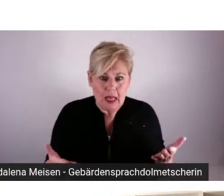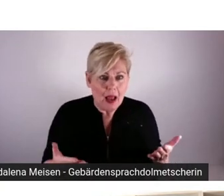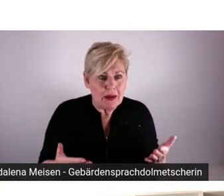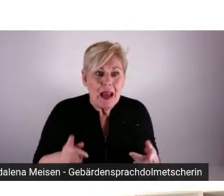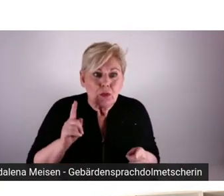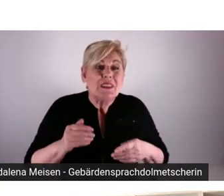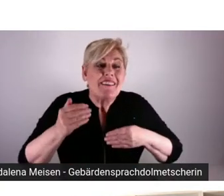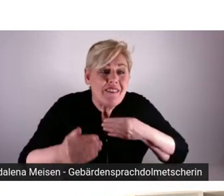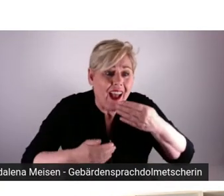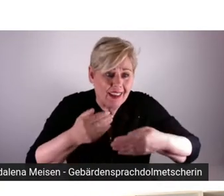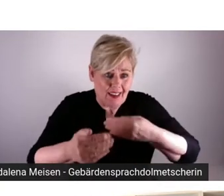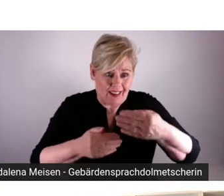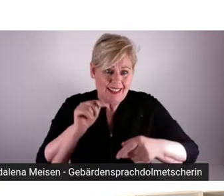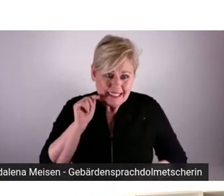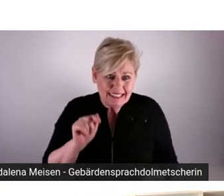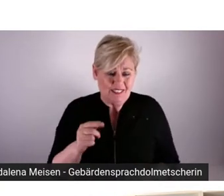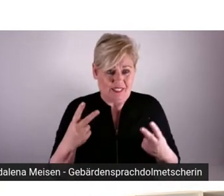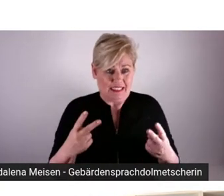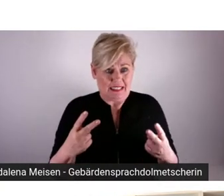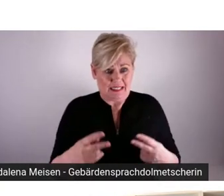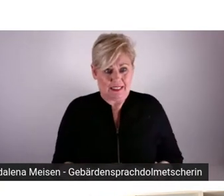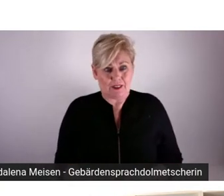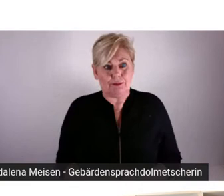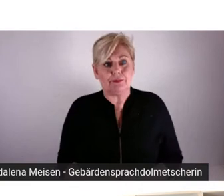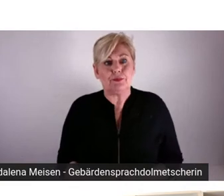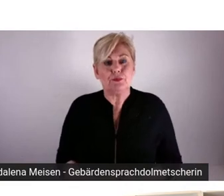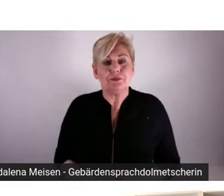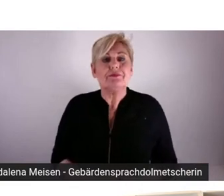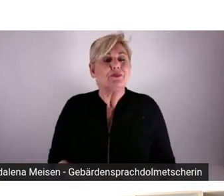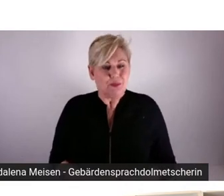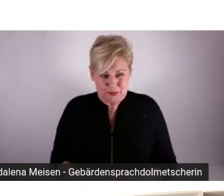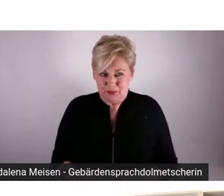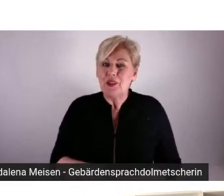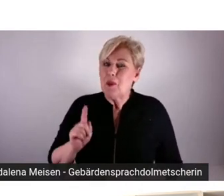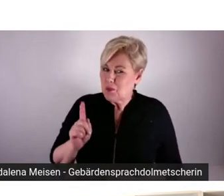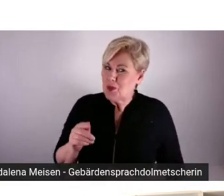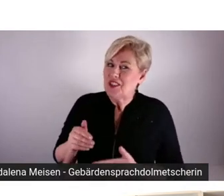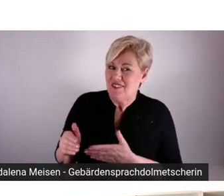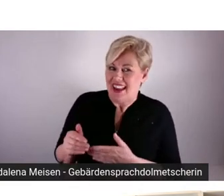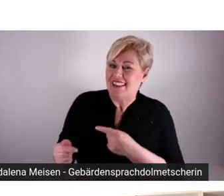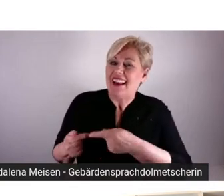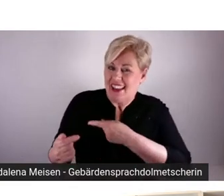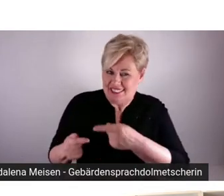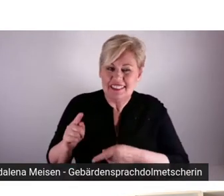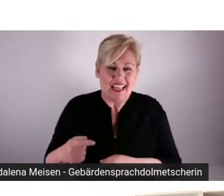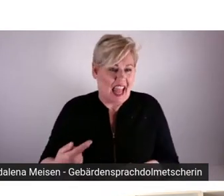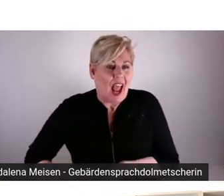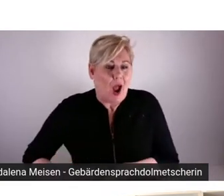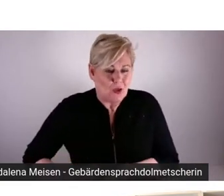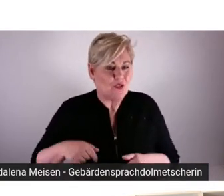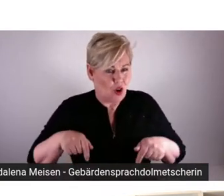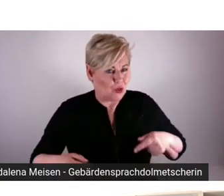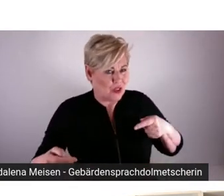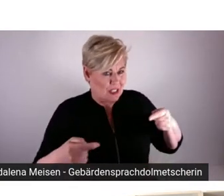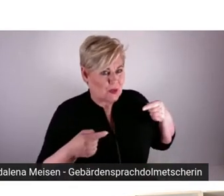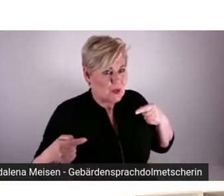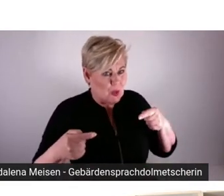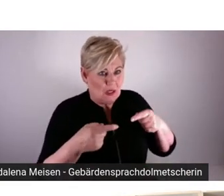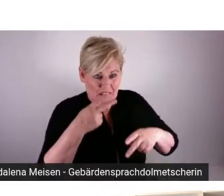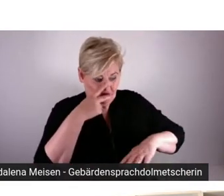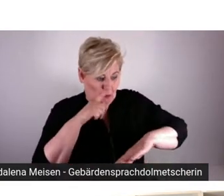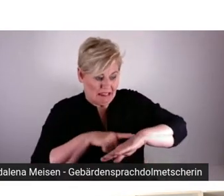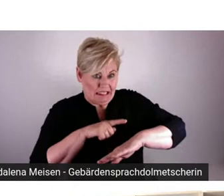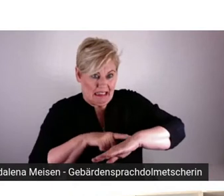der Punkt, das ist die Herausforderung unseres Sozialstaates. Da muss es weitergehen. Das ist auch die Herausforderung unserer Diskussion mit Blick auf die